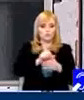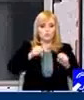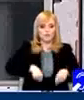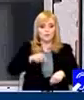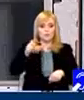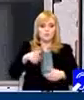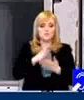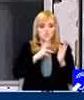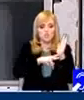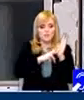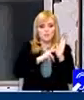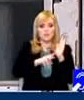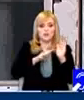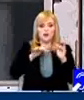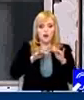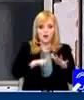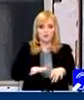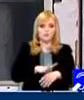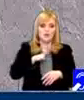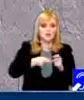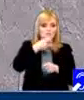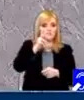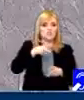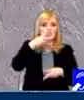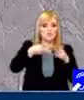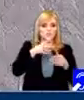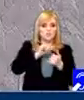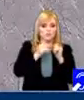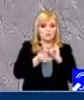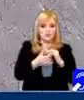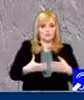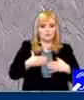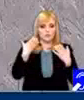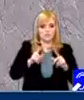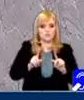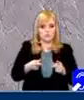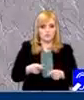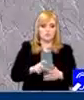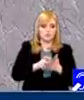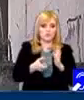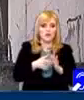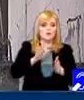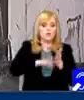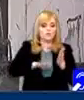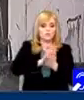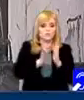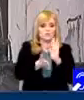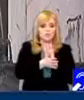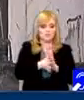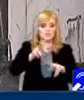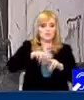Omului sunt peste 70 de cauze pe rol în care au fost invocate condițiile inumane și degradante de detenție. Cea mai gravă situație este